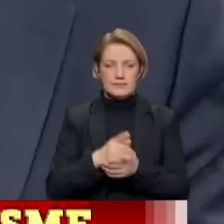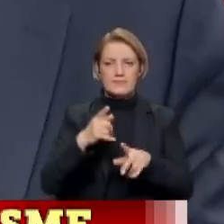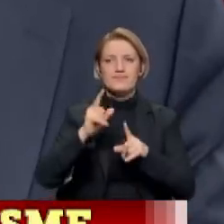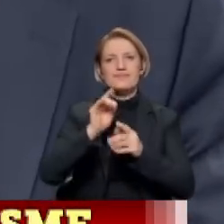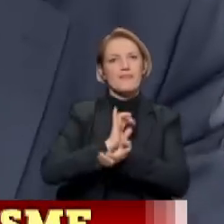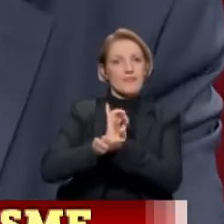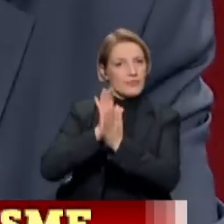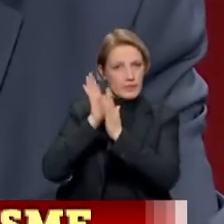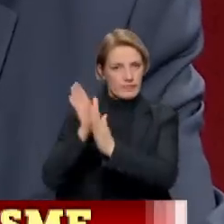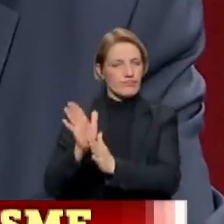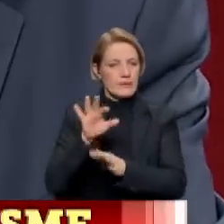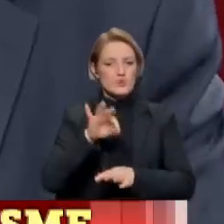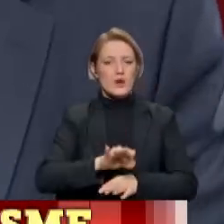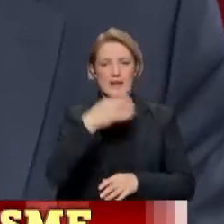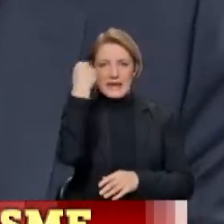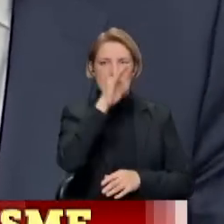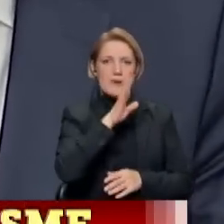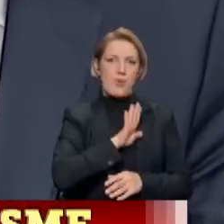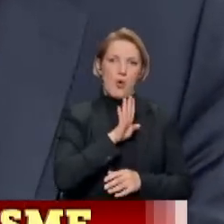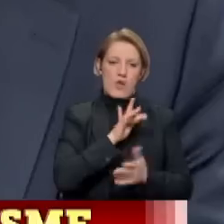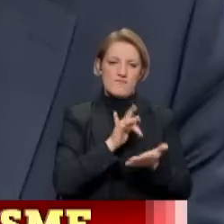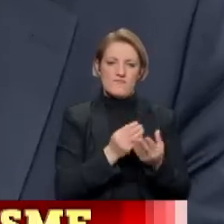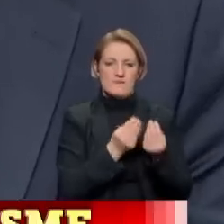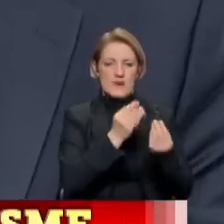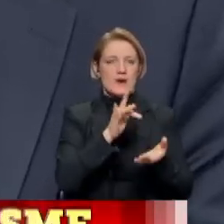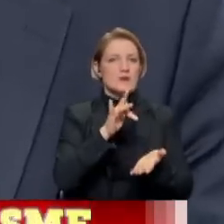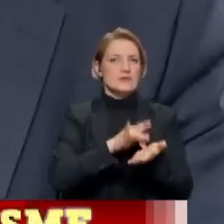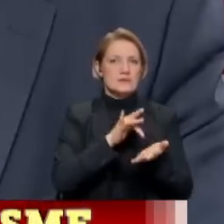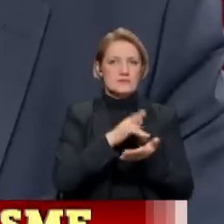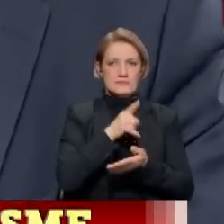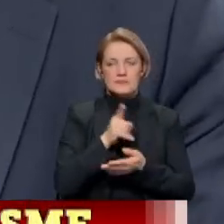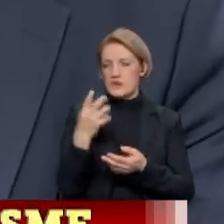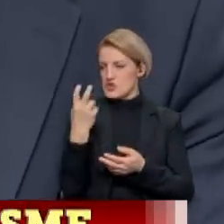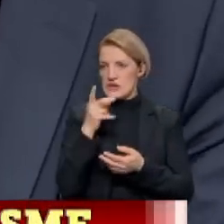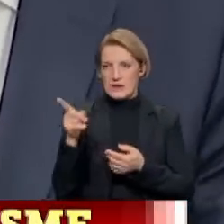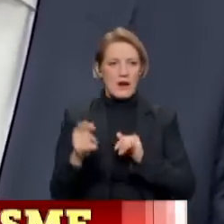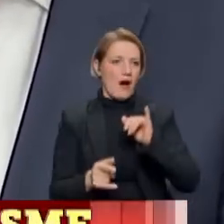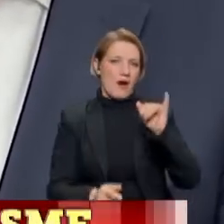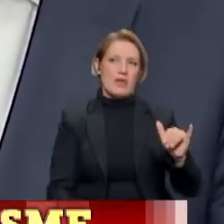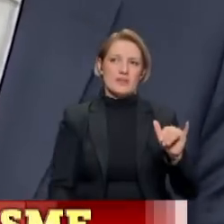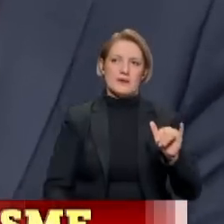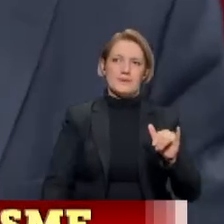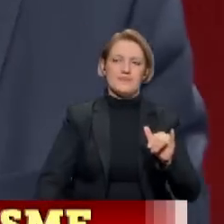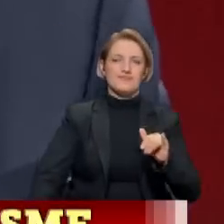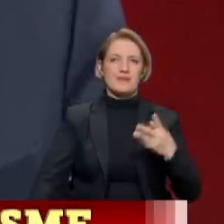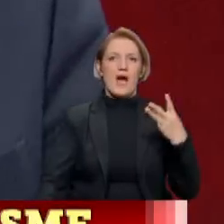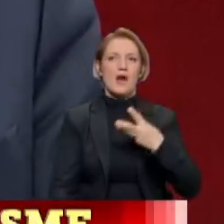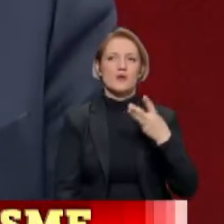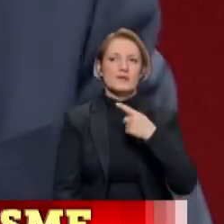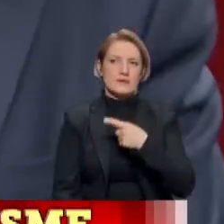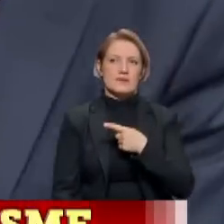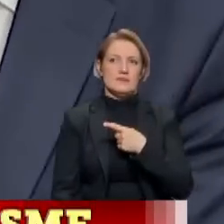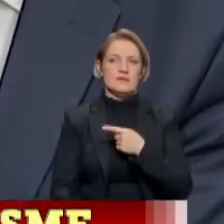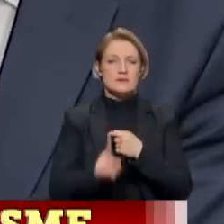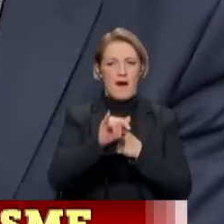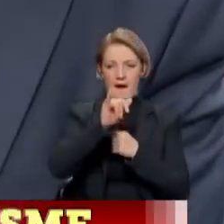Pınarhisar'a gidişiyle şu anda Ekrem İmamoğlu'na verilen ceza. Orada şiir okundu, burada hakaret var. Şiir de var. Erdoğan'ın bildiğim kadarıyla orada